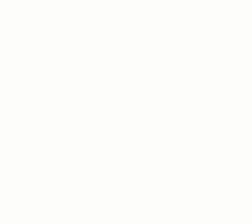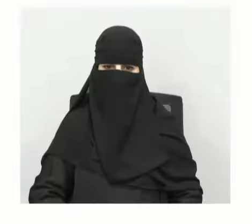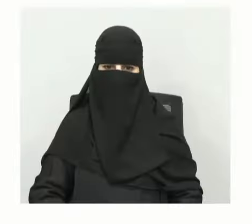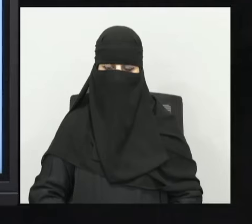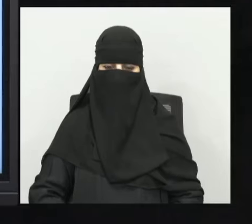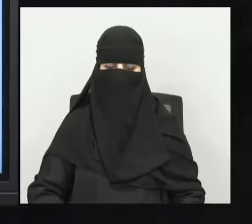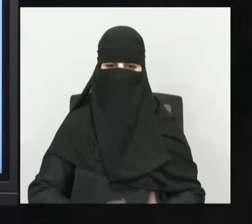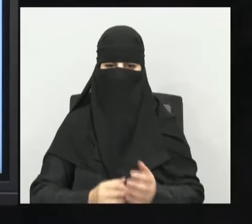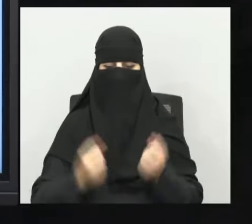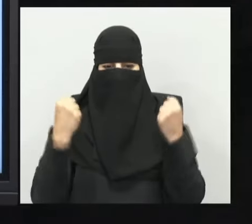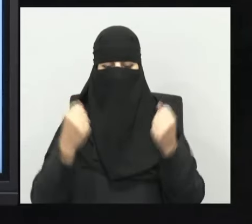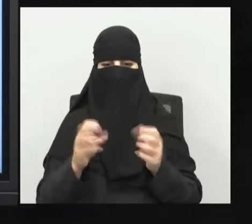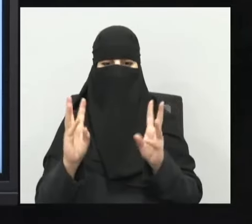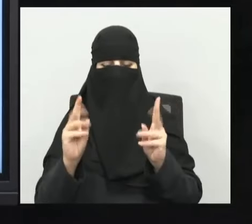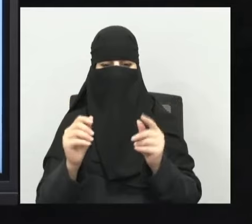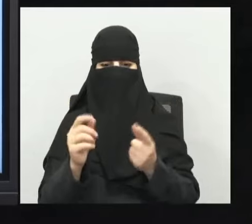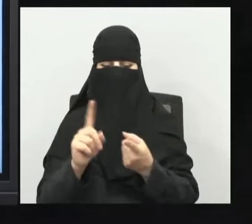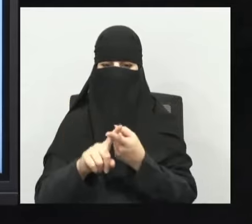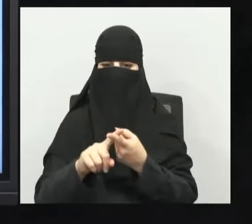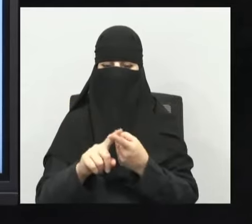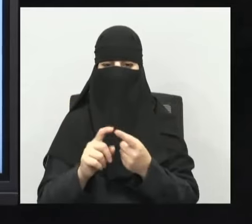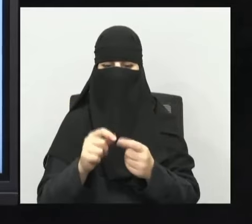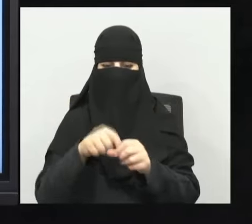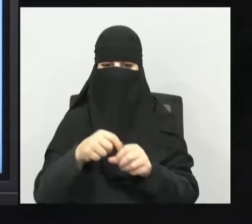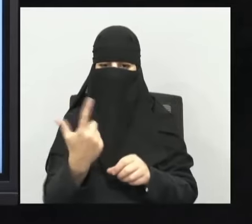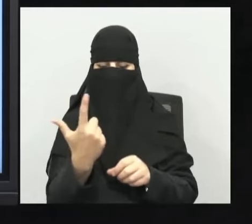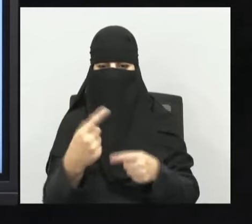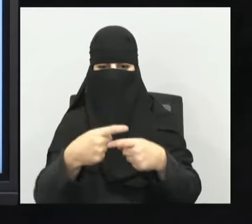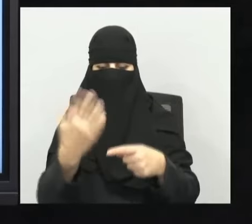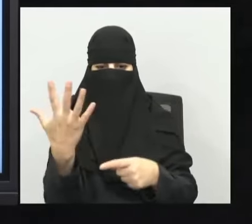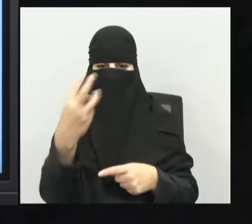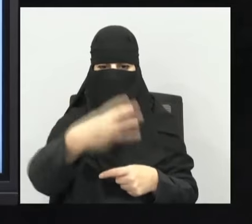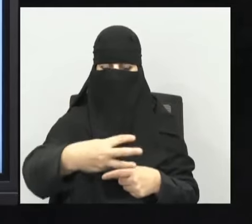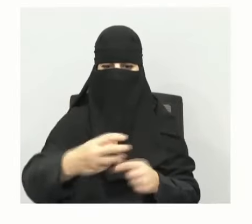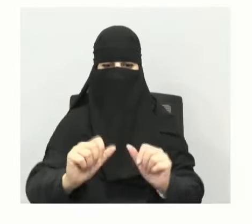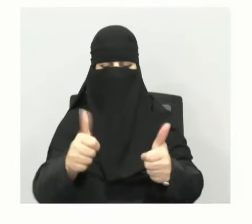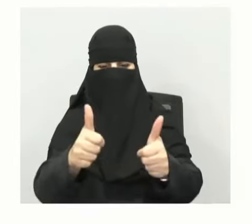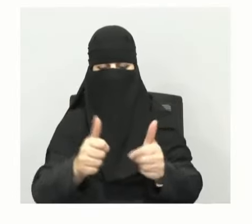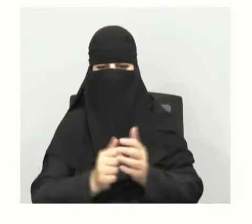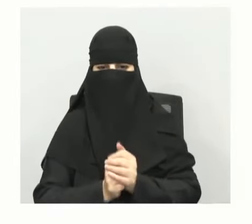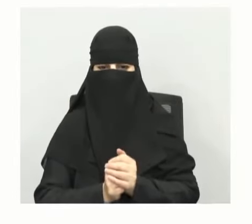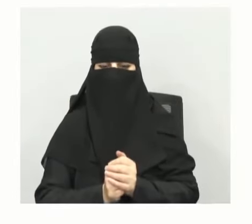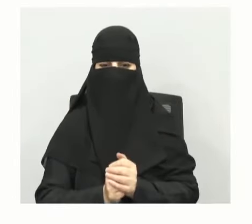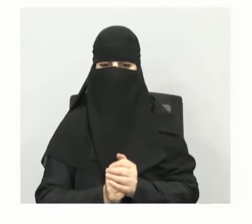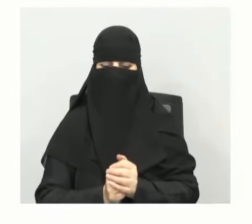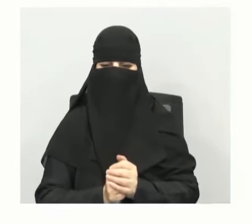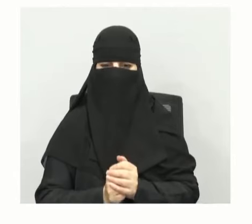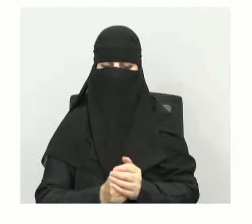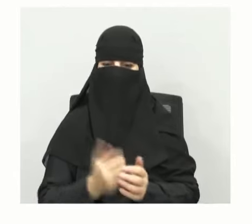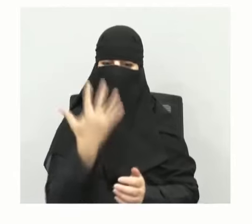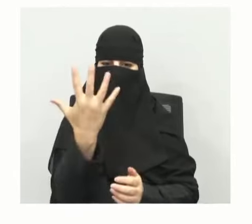ها يا ابطال ما هو هذا العدد اللي اضربه في السبعه يعطيني خمسه وثلاثين مبدعين بارك الله فيكم هو